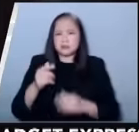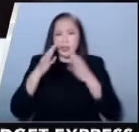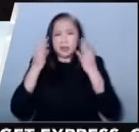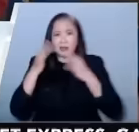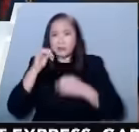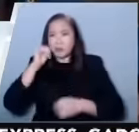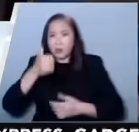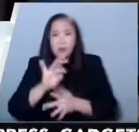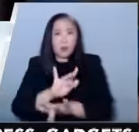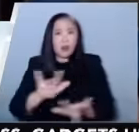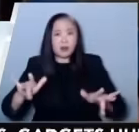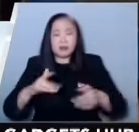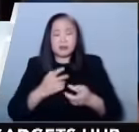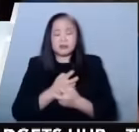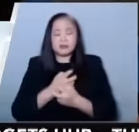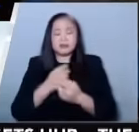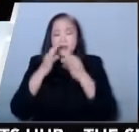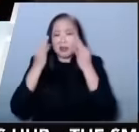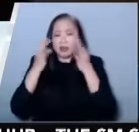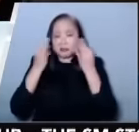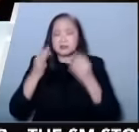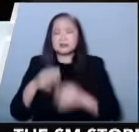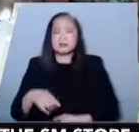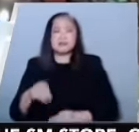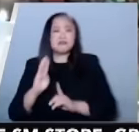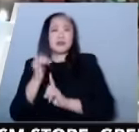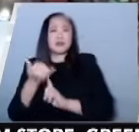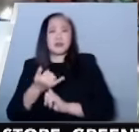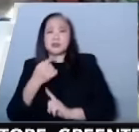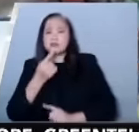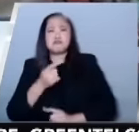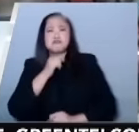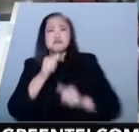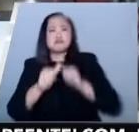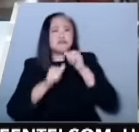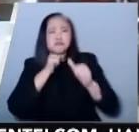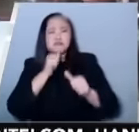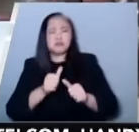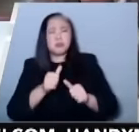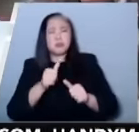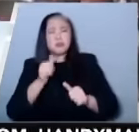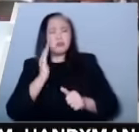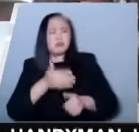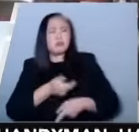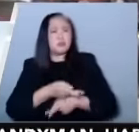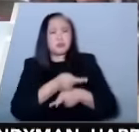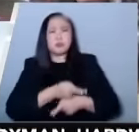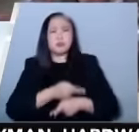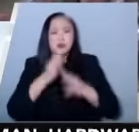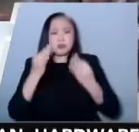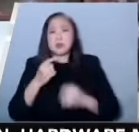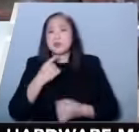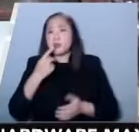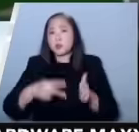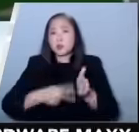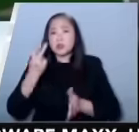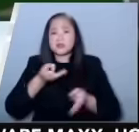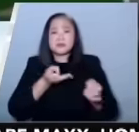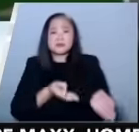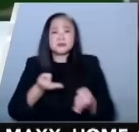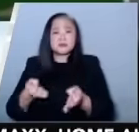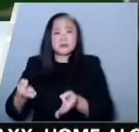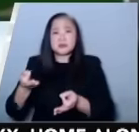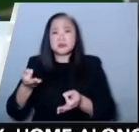ng barangay, hindi nila pinabayaan ang mga pusa. 2 beses isang araw daw nila pinapakain ang mga pusa.